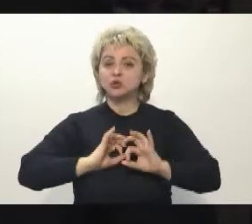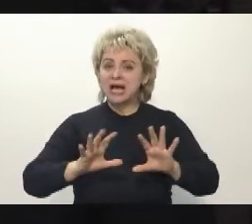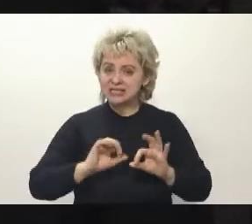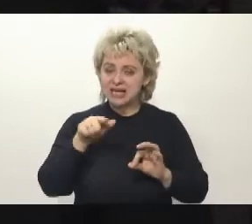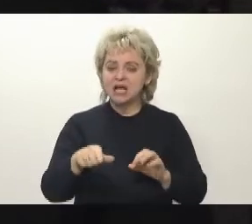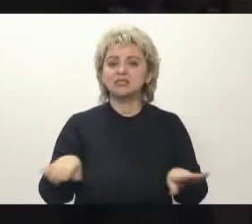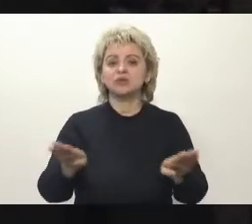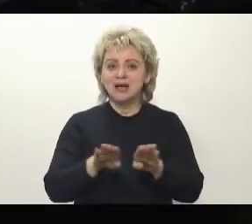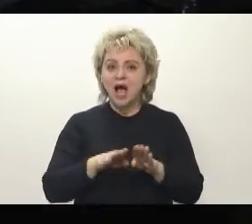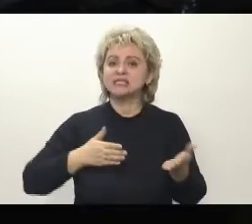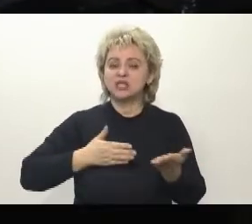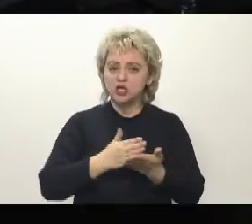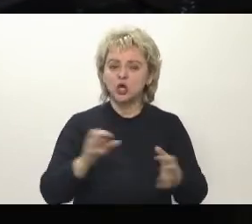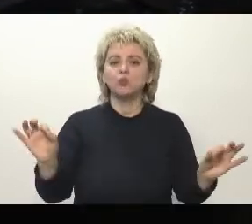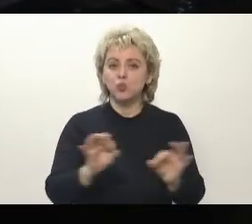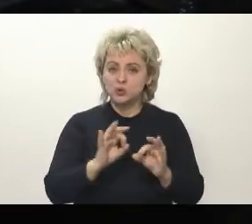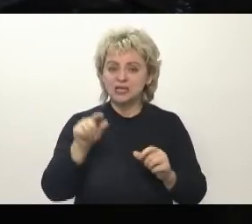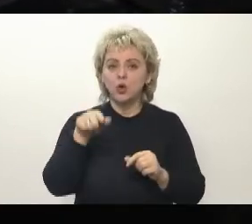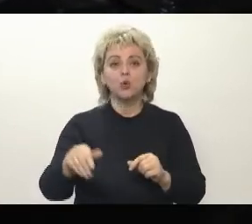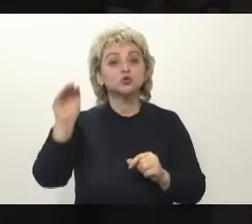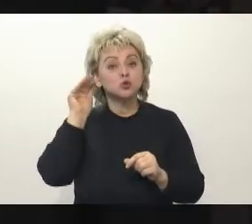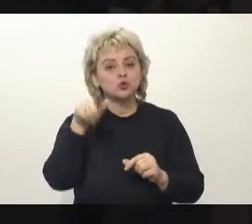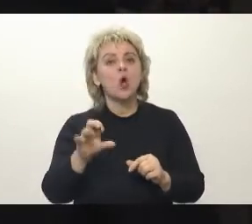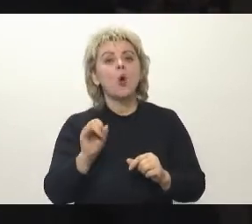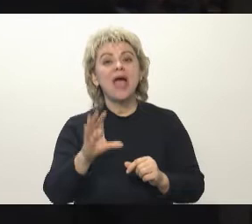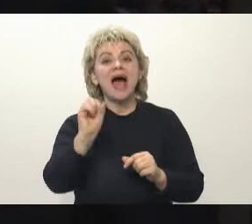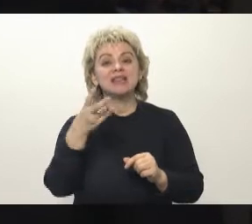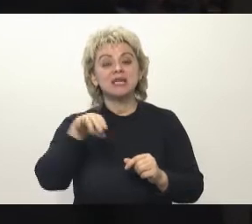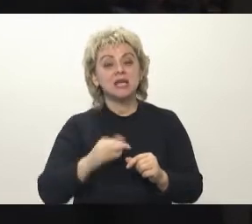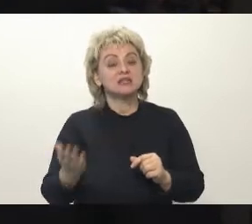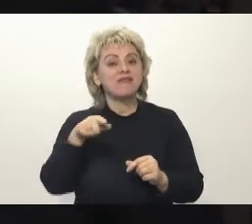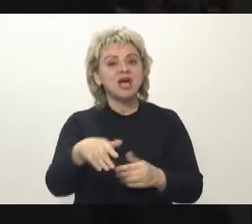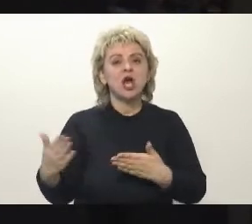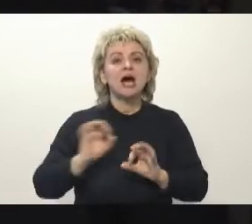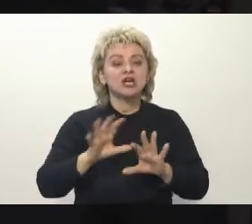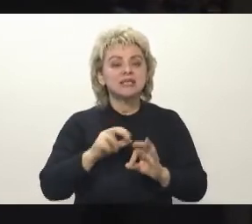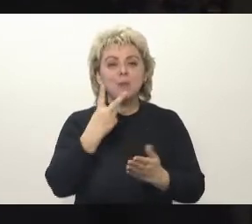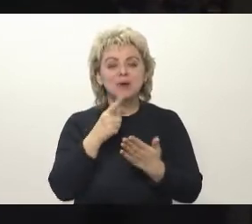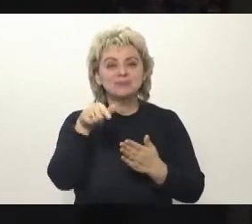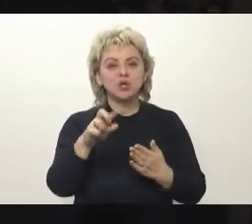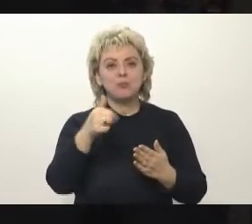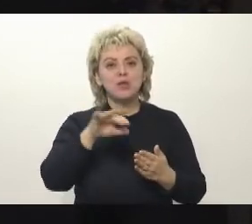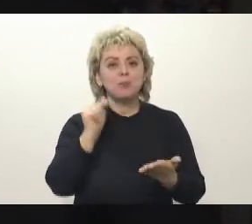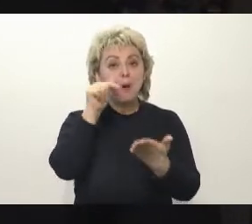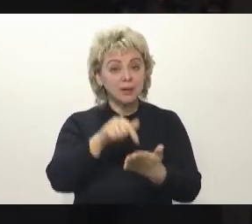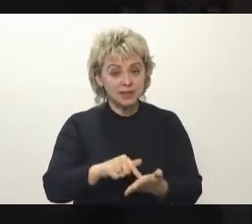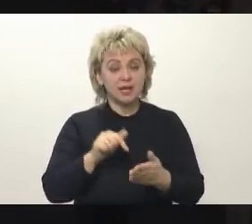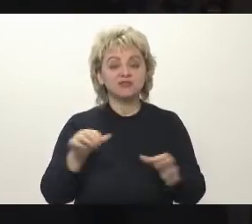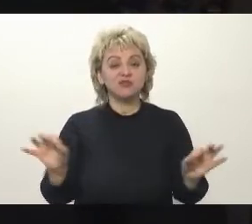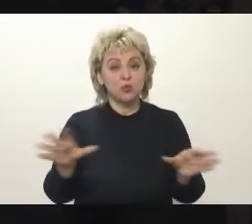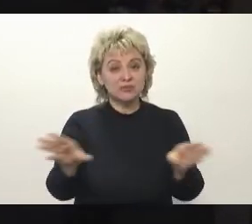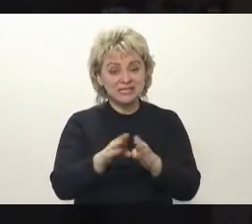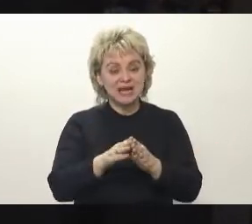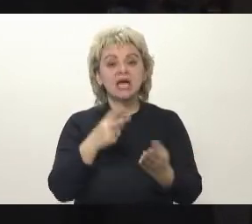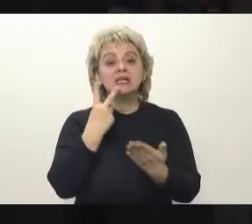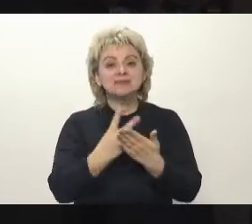Он и как стратег музыки. И он там слушает, о, Андрюха говорит, ля, как читать, посмотри, как бит попадает, говорит.